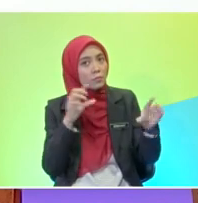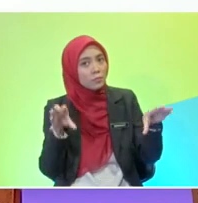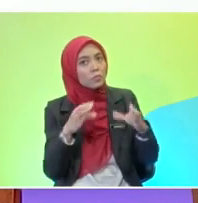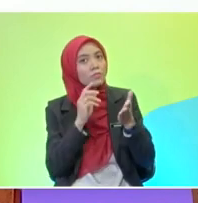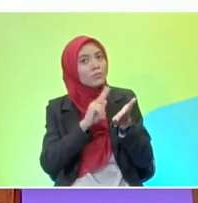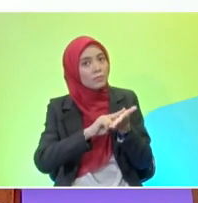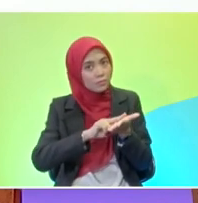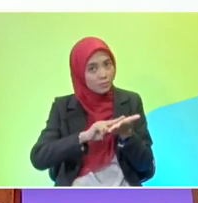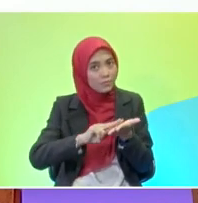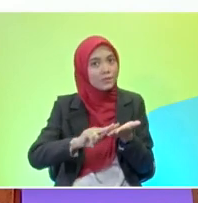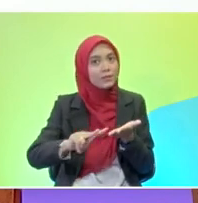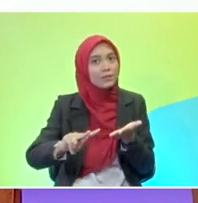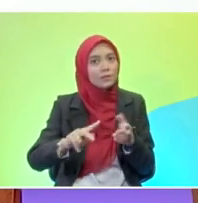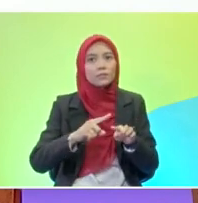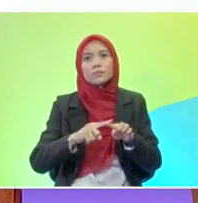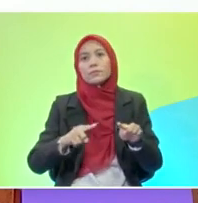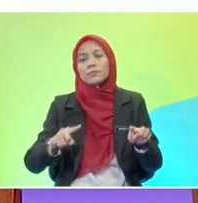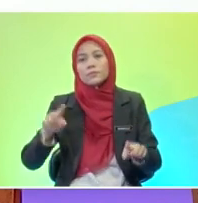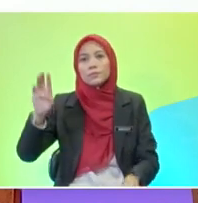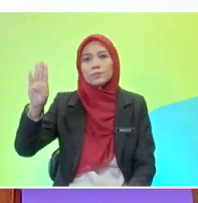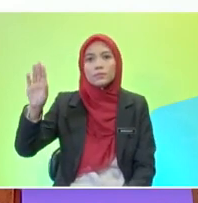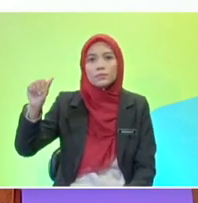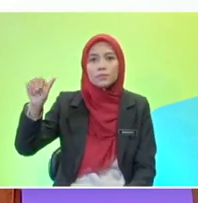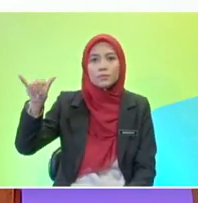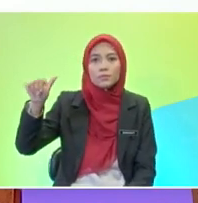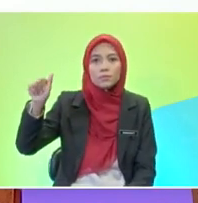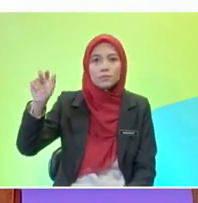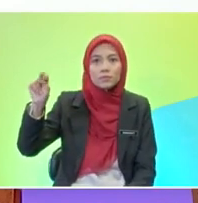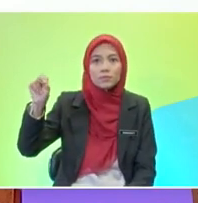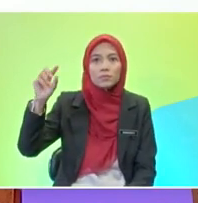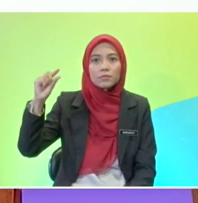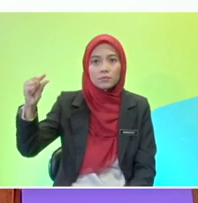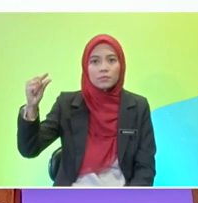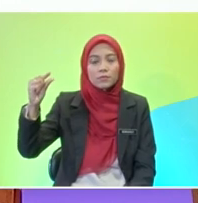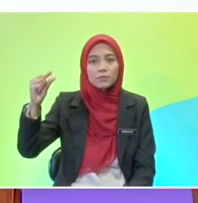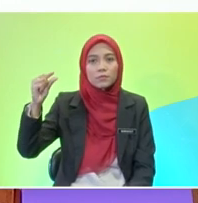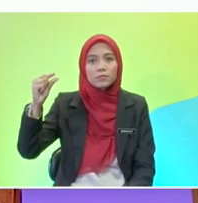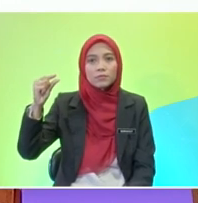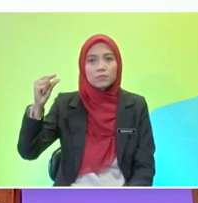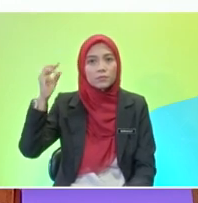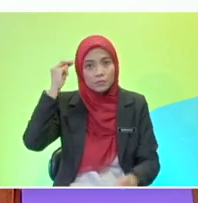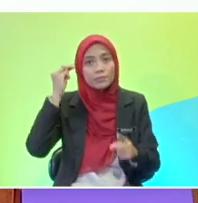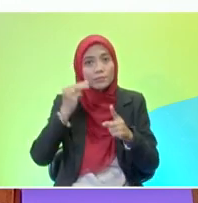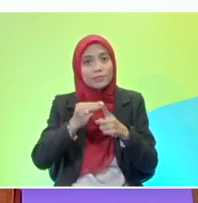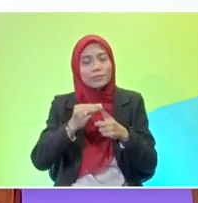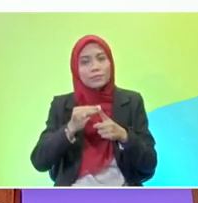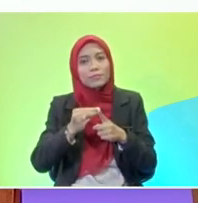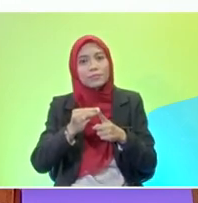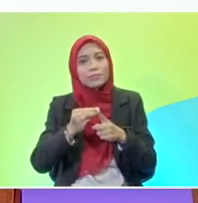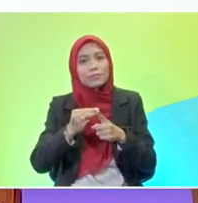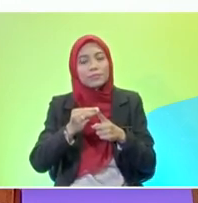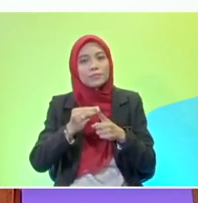tapi untuk mata shading ataupun maka kita bayang itu tadi untuk